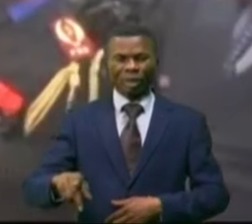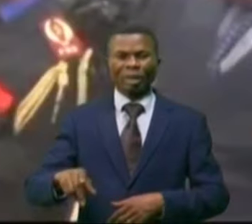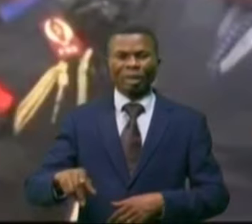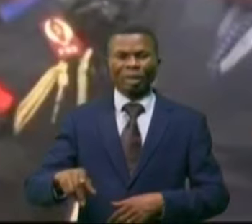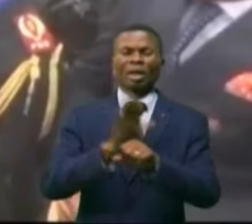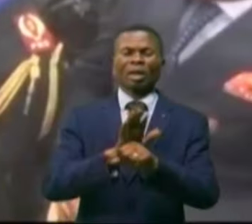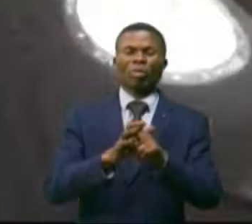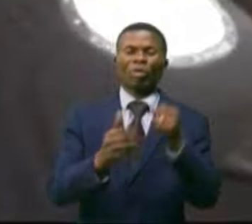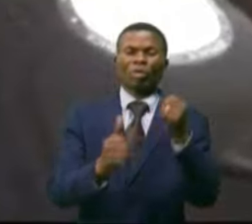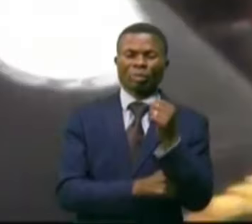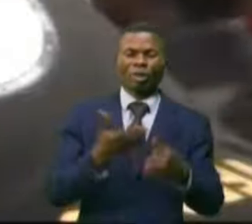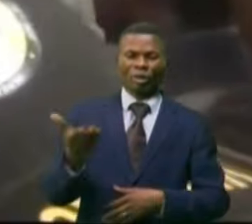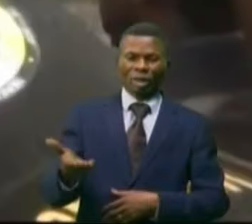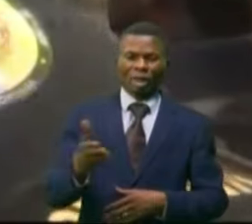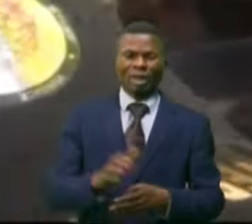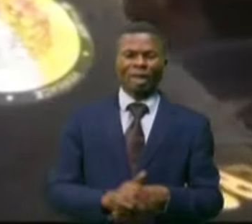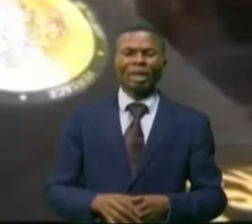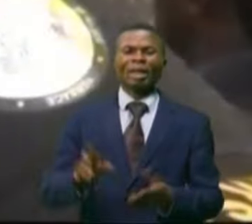humaine.